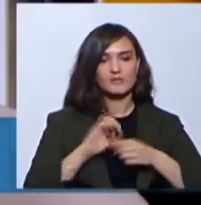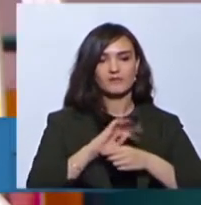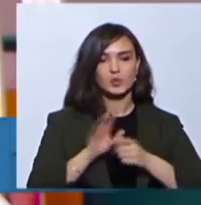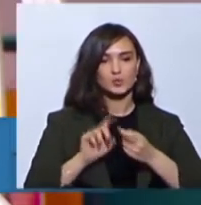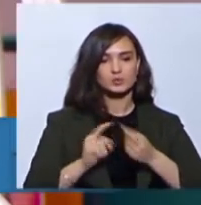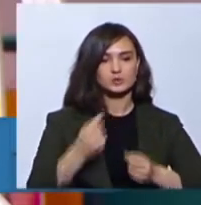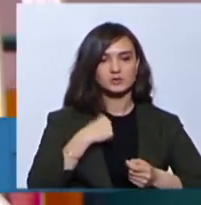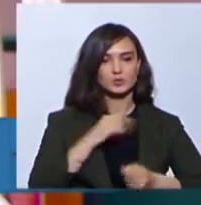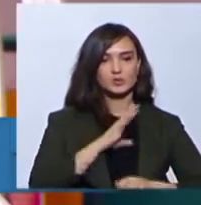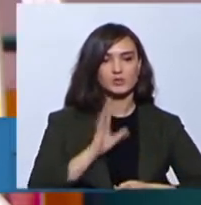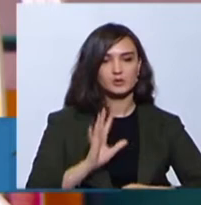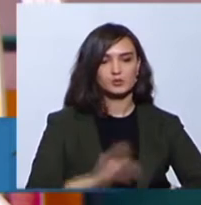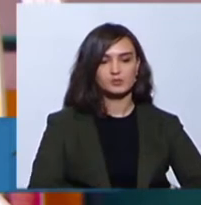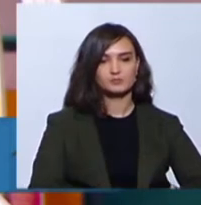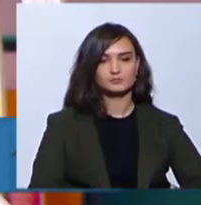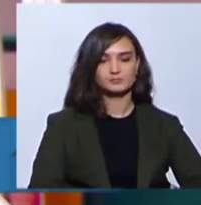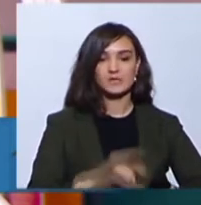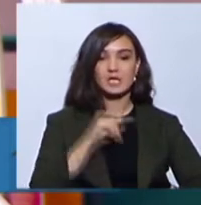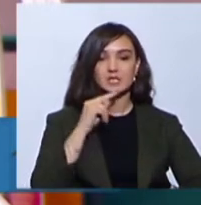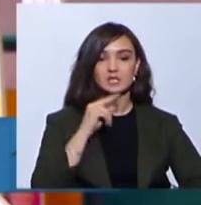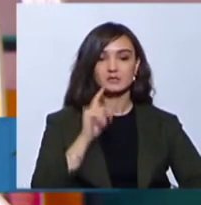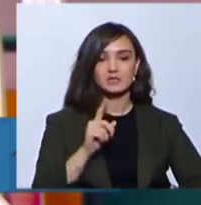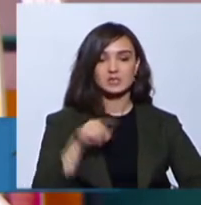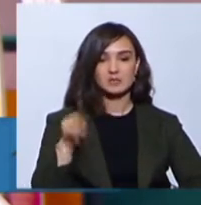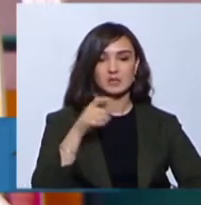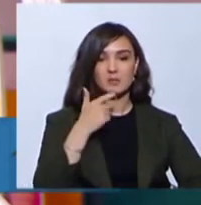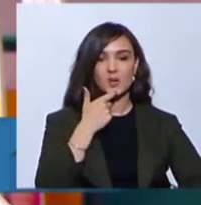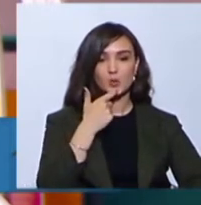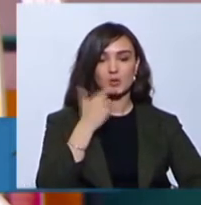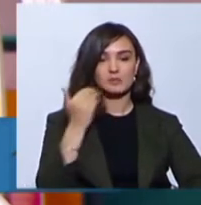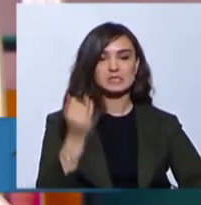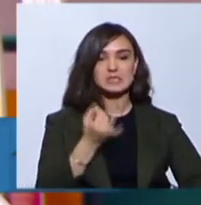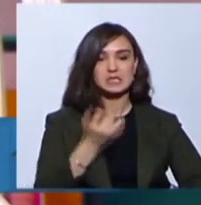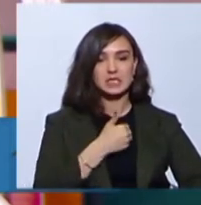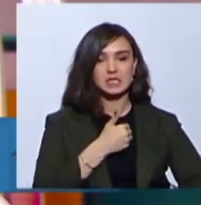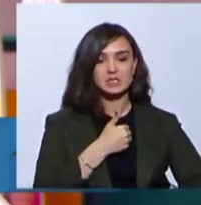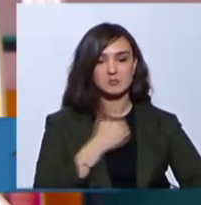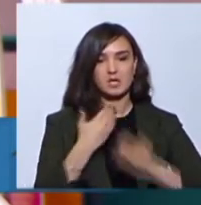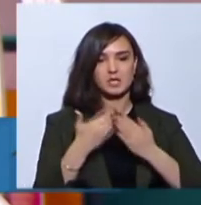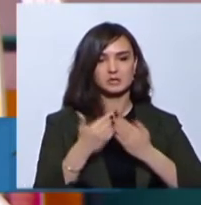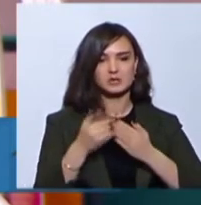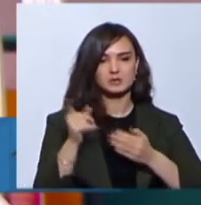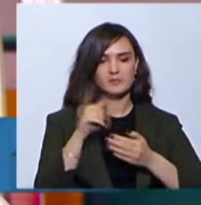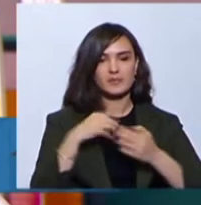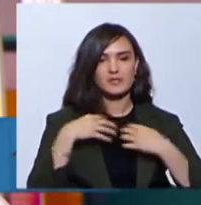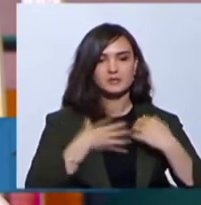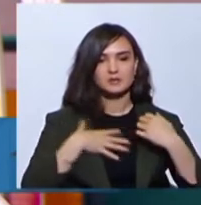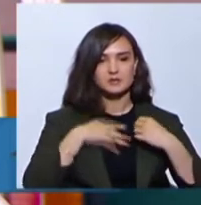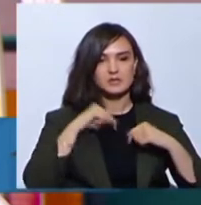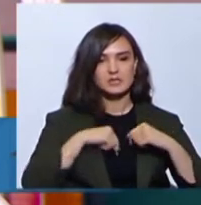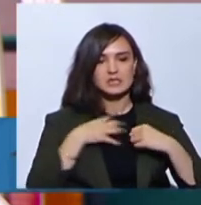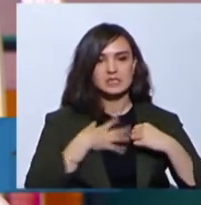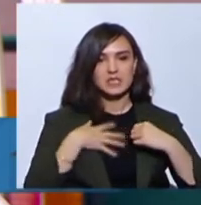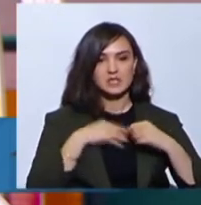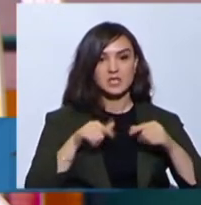ვირუსისგან. აქ არის გასათვალისწინებელი მაყურებლის ინტერესი, იმიტომ რომ მაგალითად სტრესზე გვეკითხებიან, აი